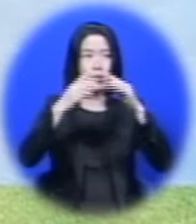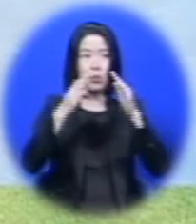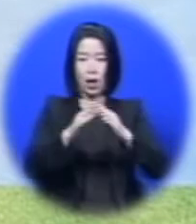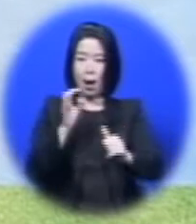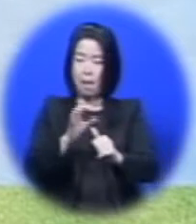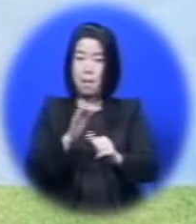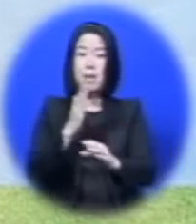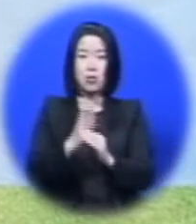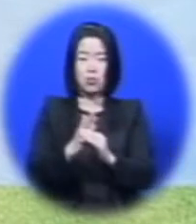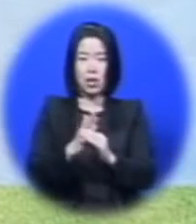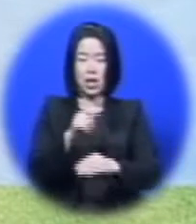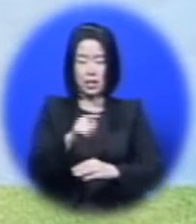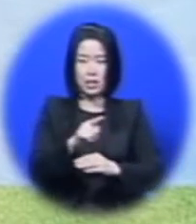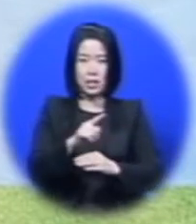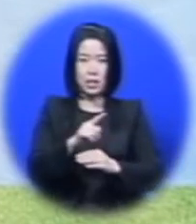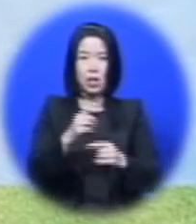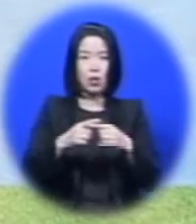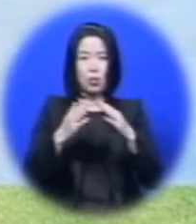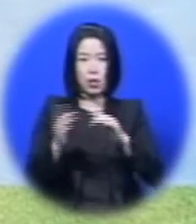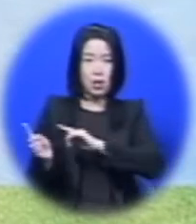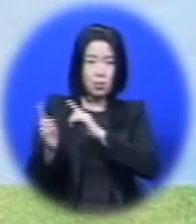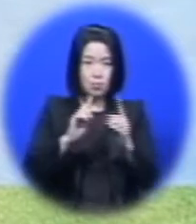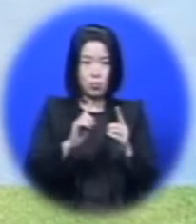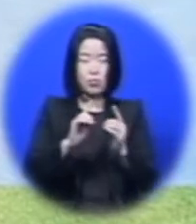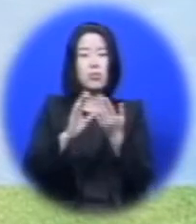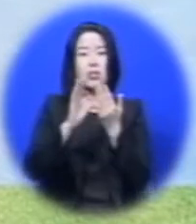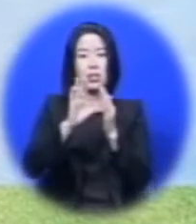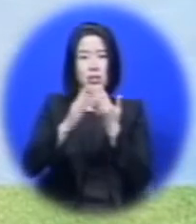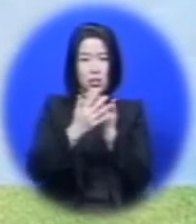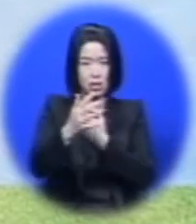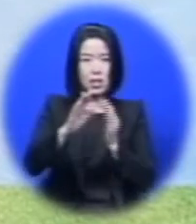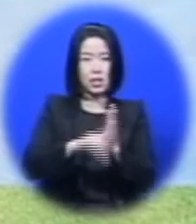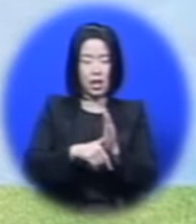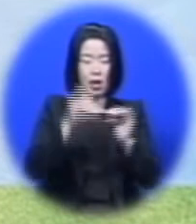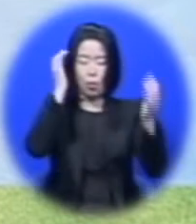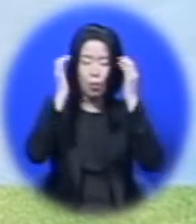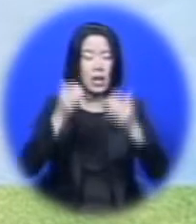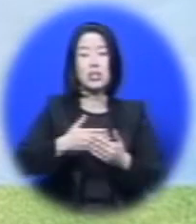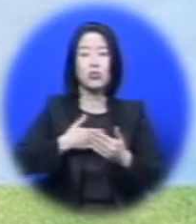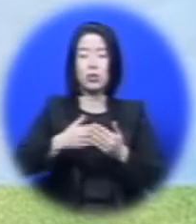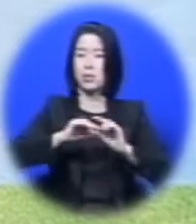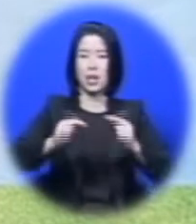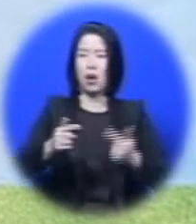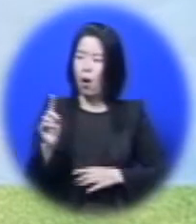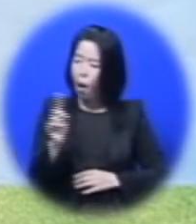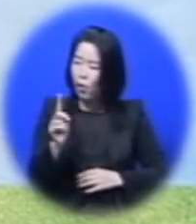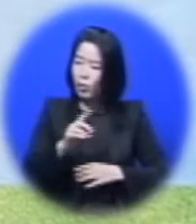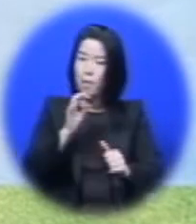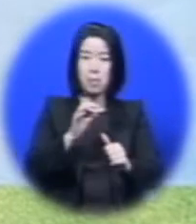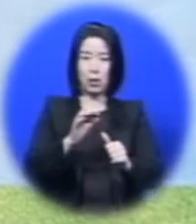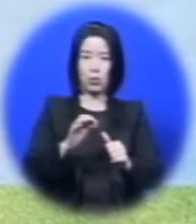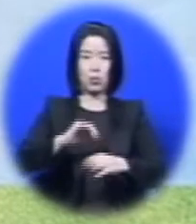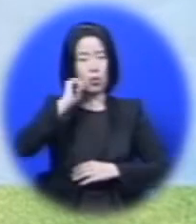그 가정교회를 부흥시키시면서 고난이 두렵지 않은 어떤 핍박도 두려워하지